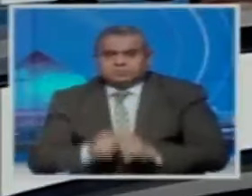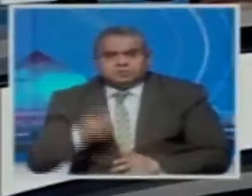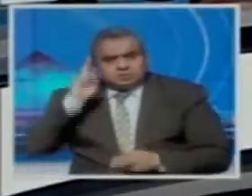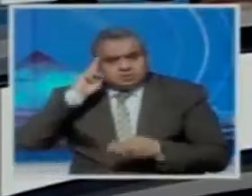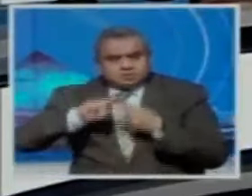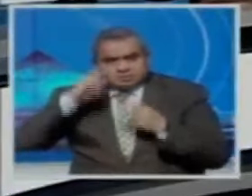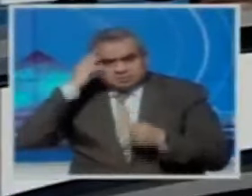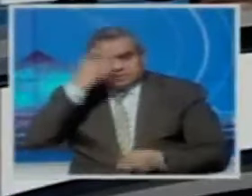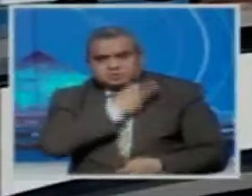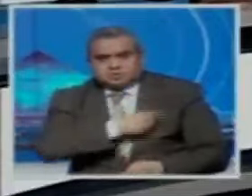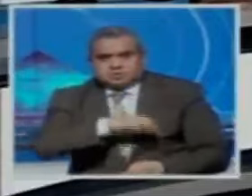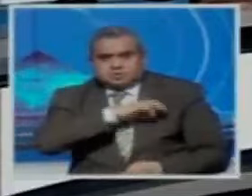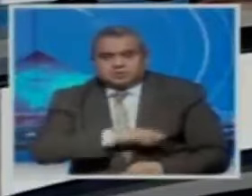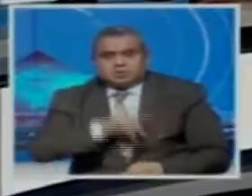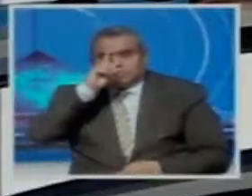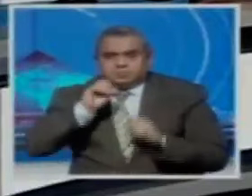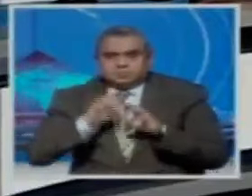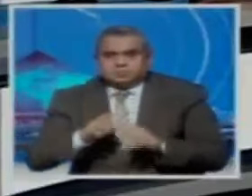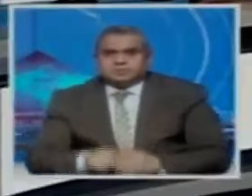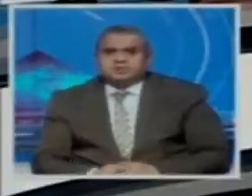شكرا لطيب المتابعة. إلى اللقاء.